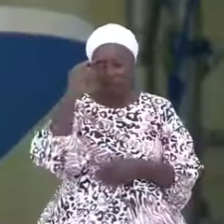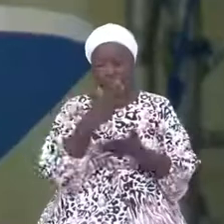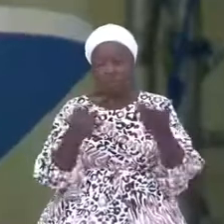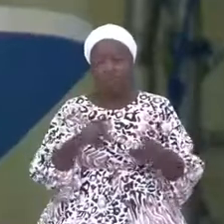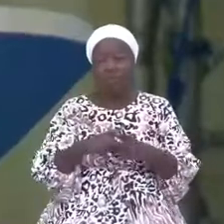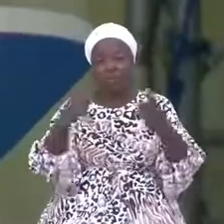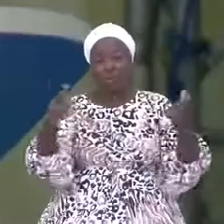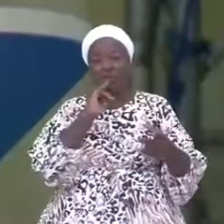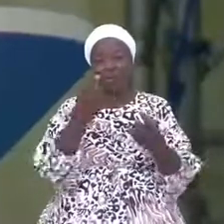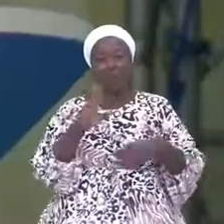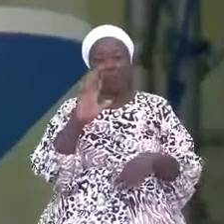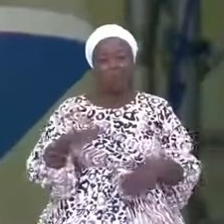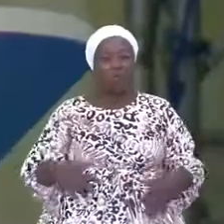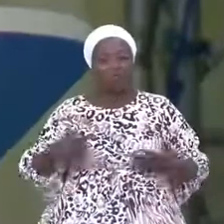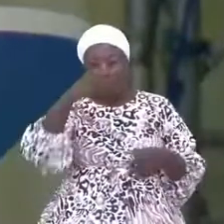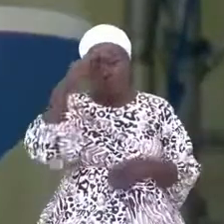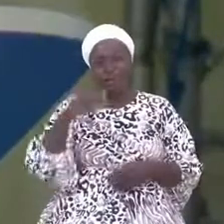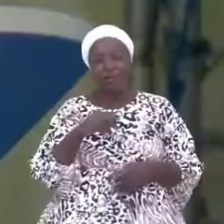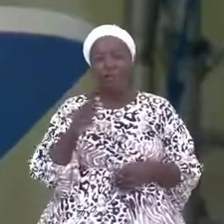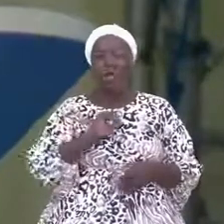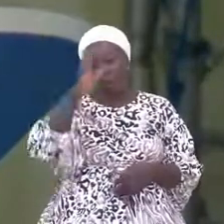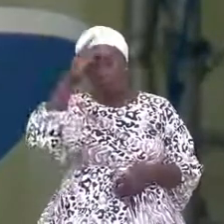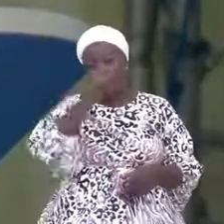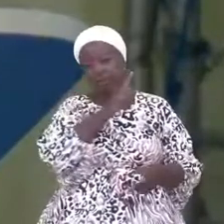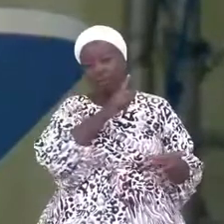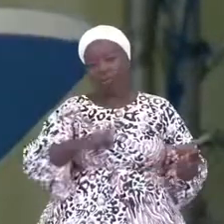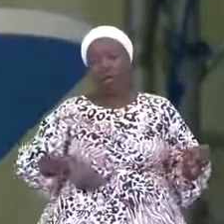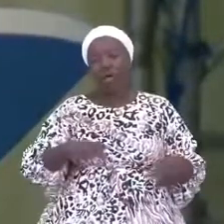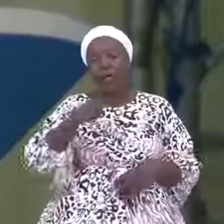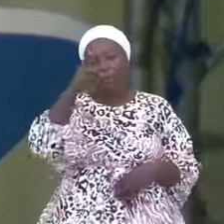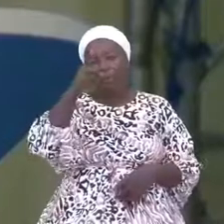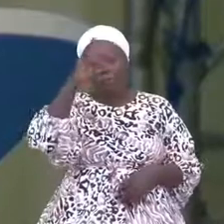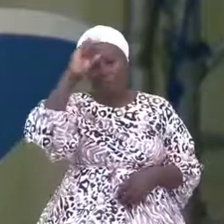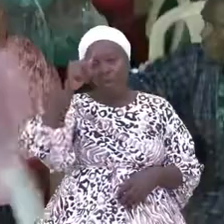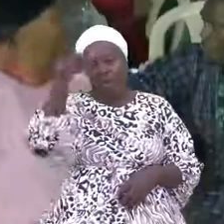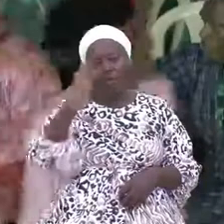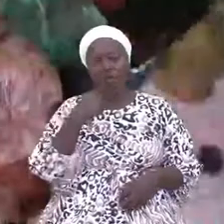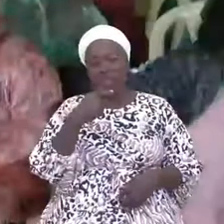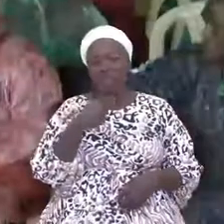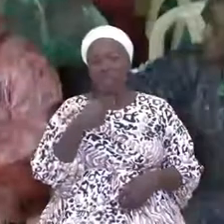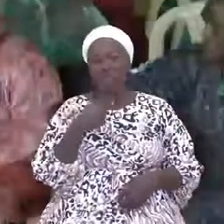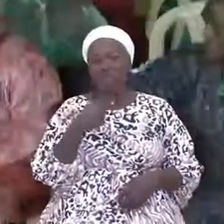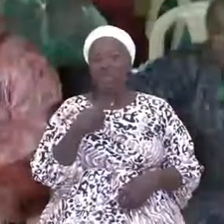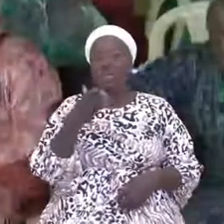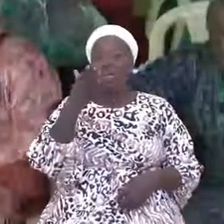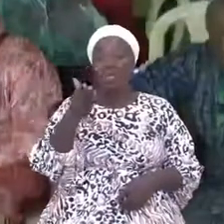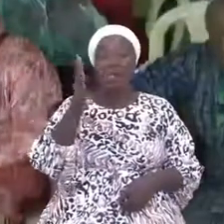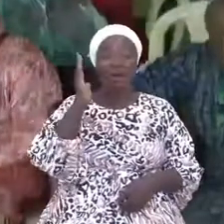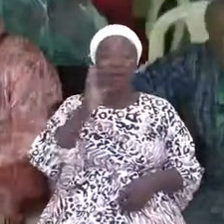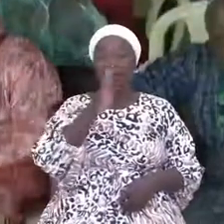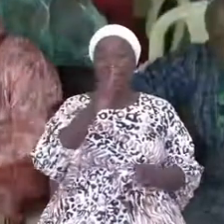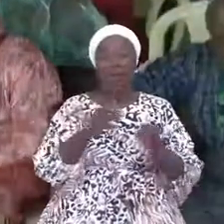miracles. Quelque chose de grand te parvient. Si tu crois, est-ce que tu peux entendre